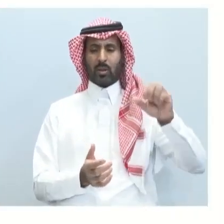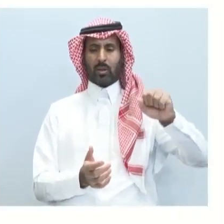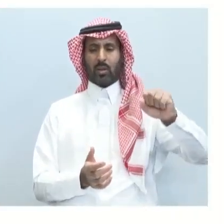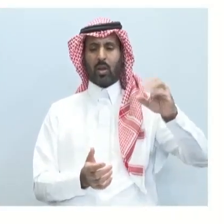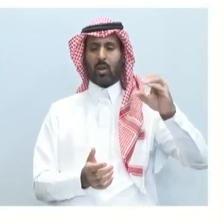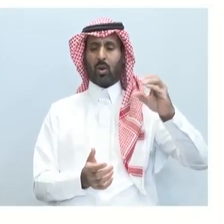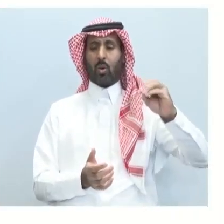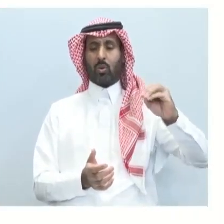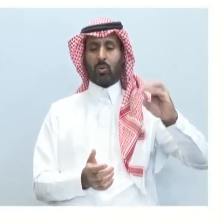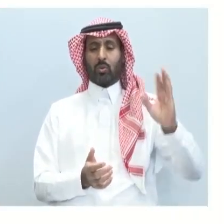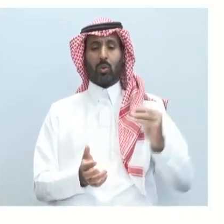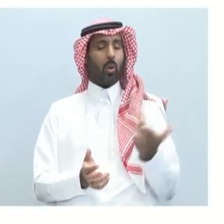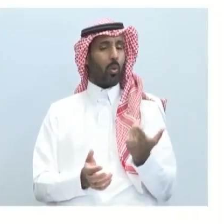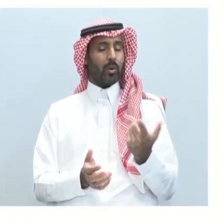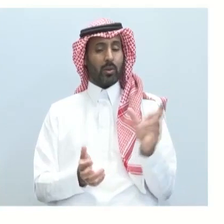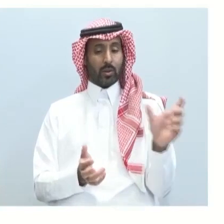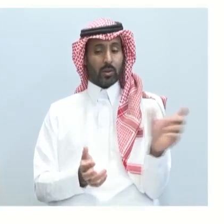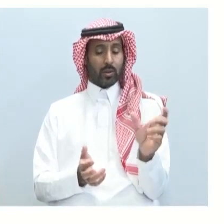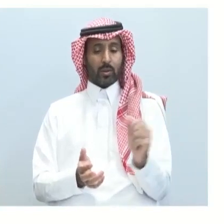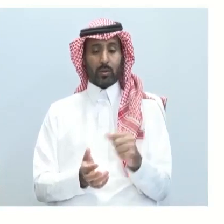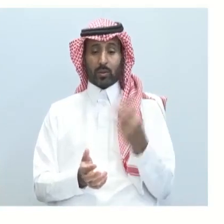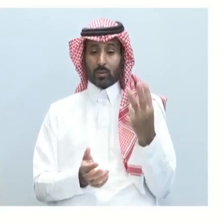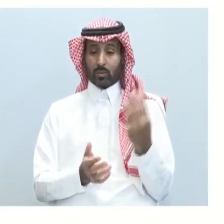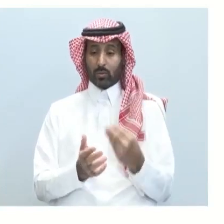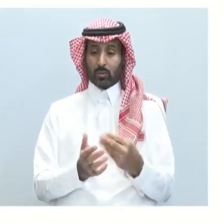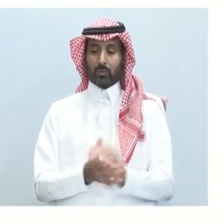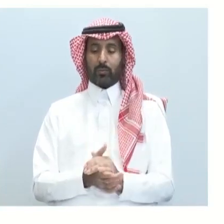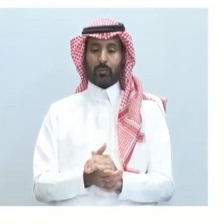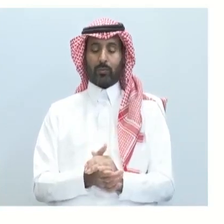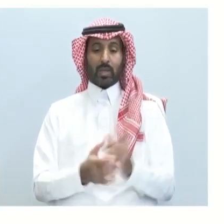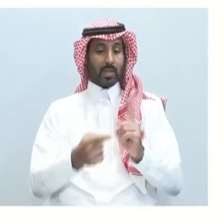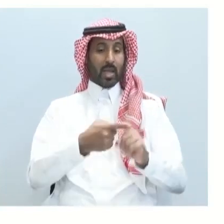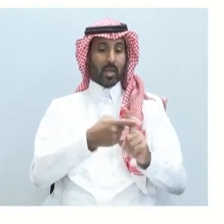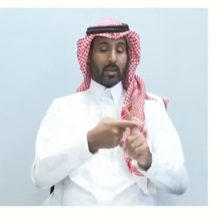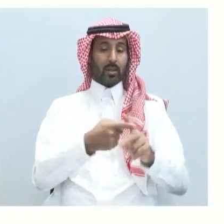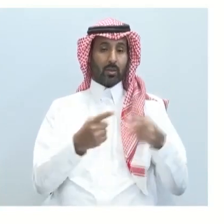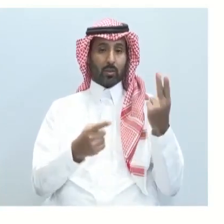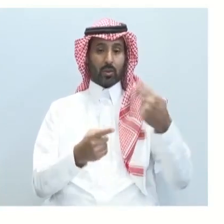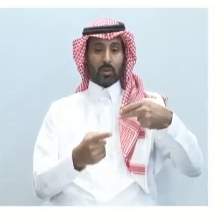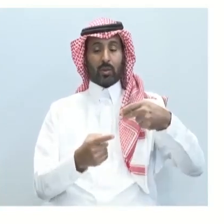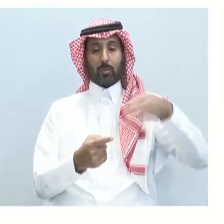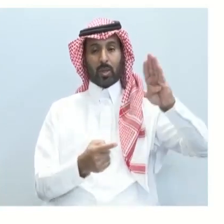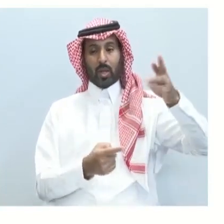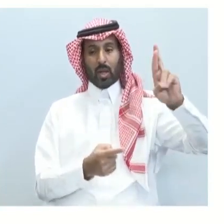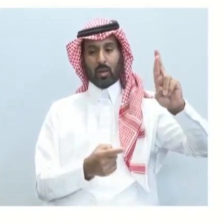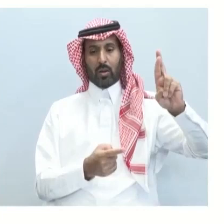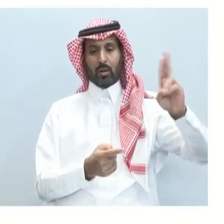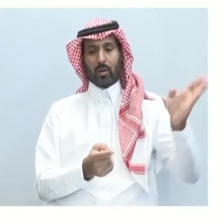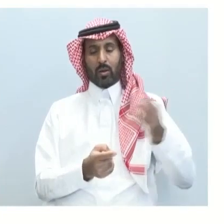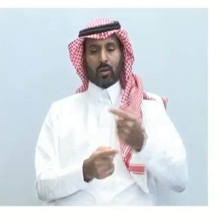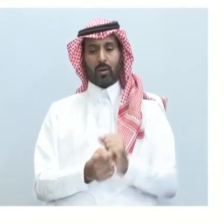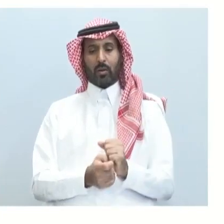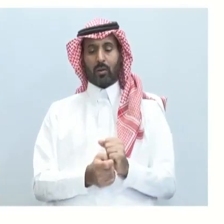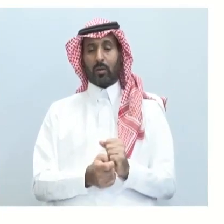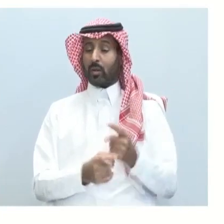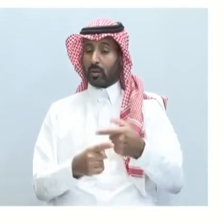امامك سي اي سي او 3 سي اي سي او 3 زائد 2 اتش بي ار بينتج